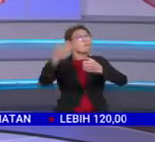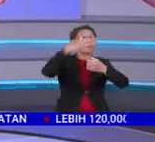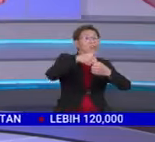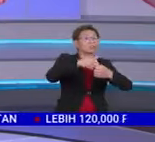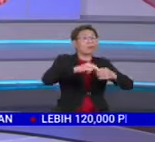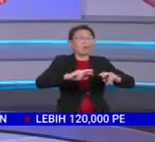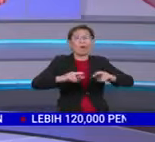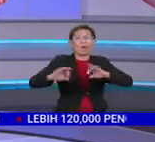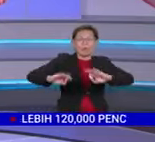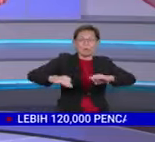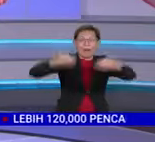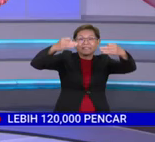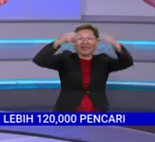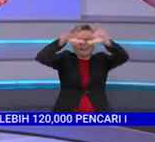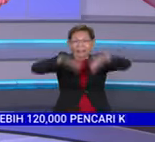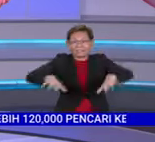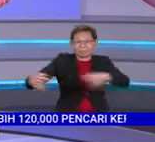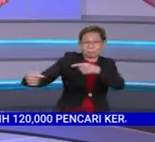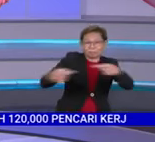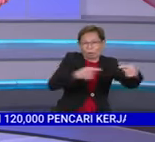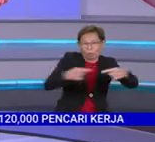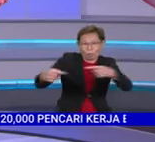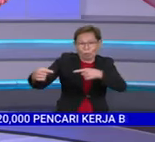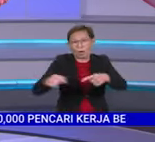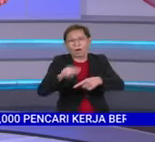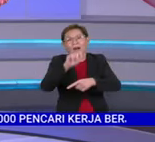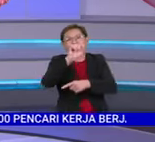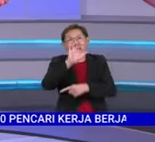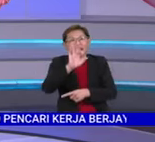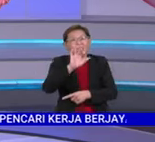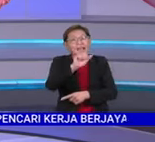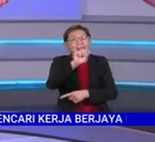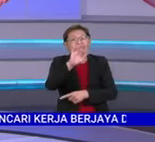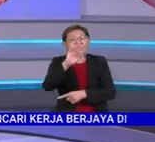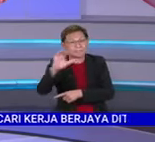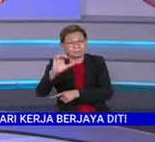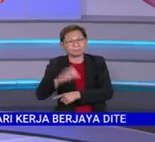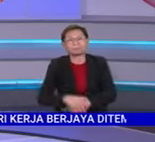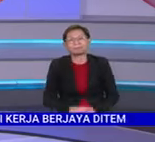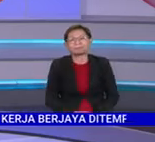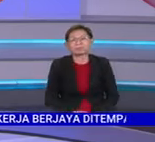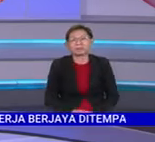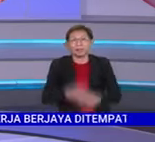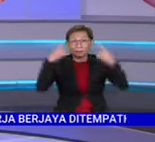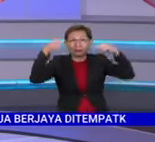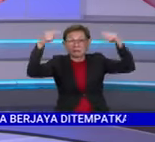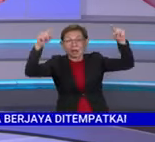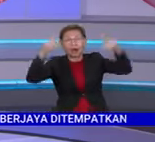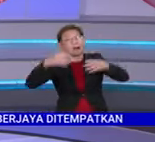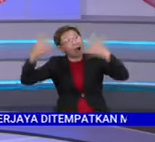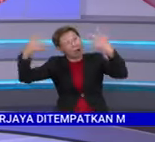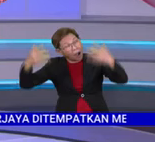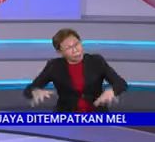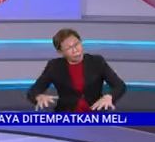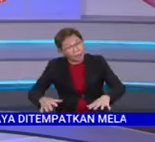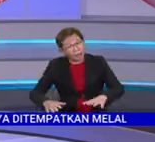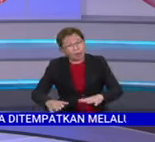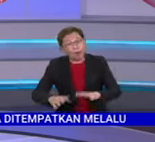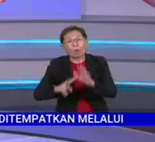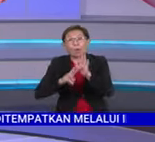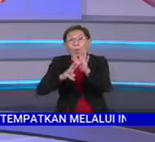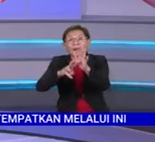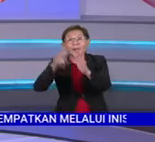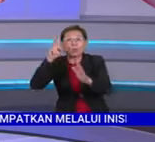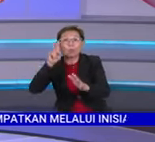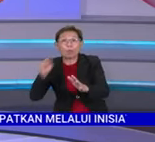perlawanan akhir zon ASEAN, saingan Piala Konfederasi Bola Sepak Asia AFC. Kejayaan itu hadir selepas mereka mengatasi wakil